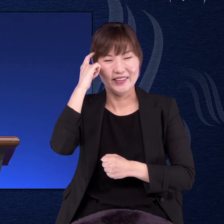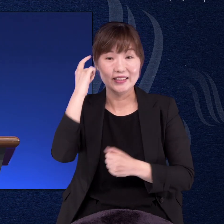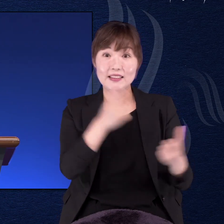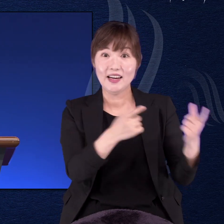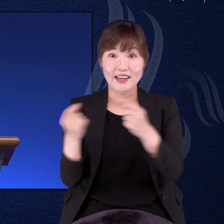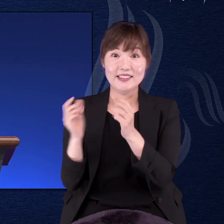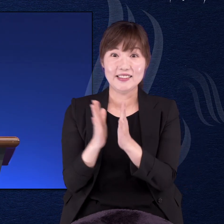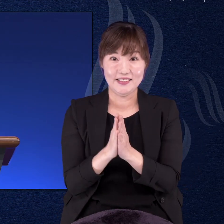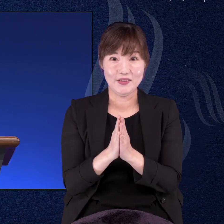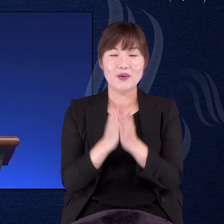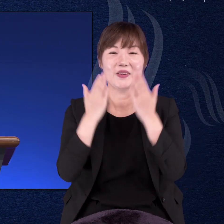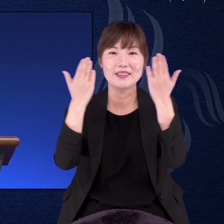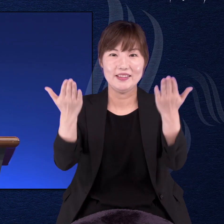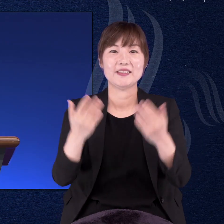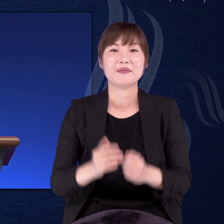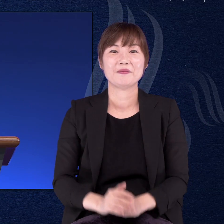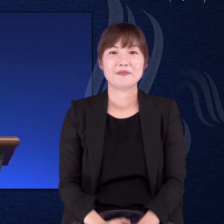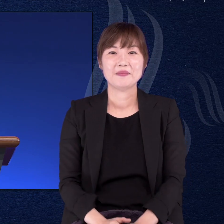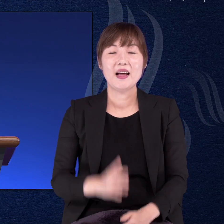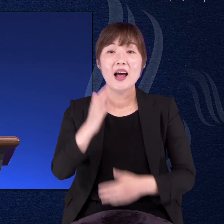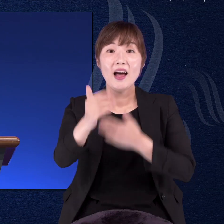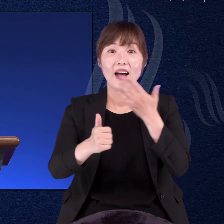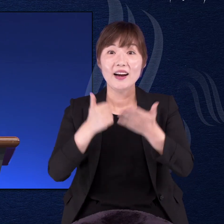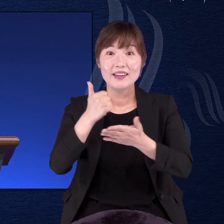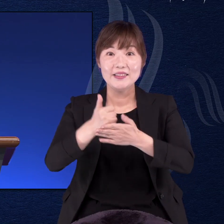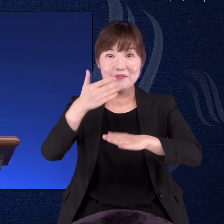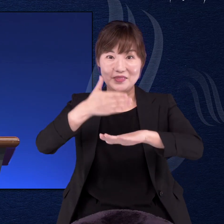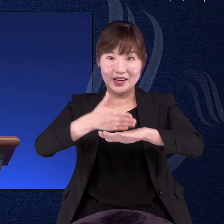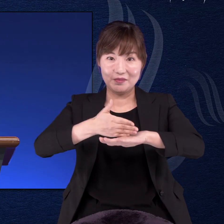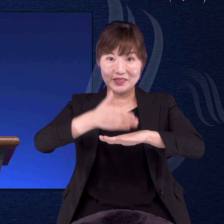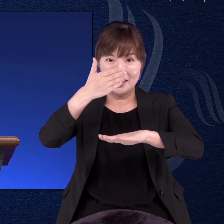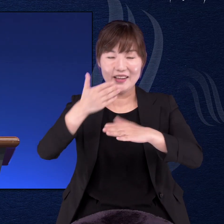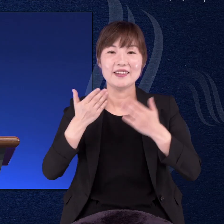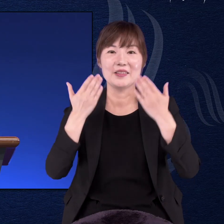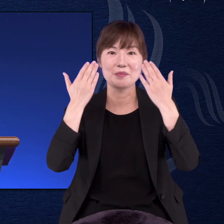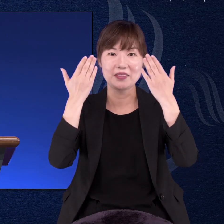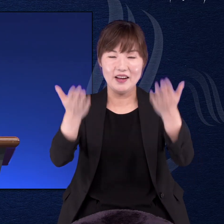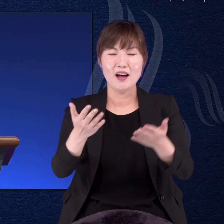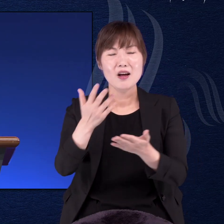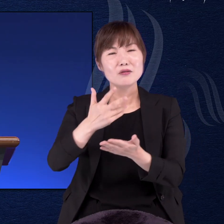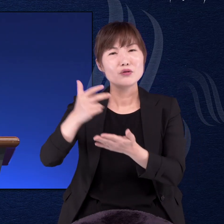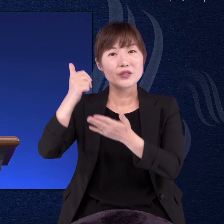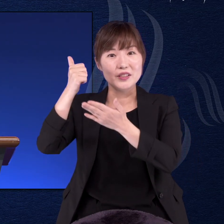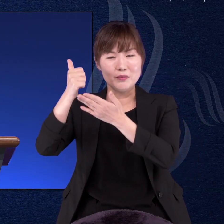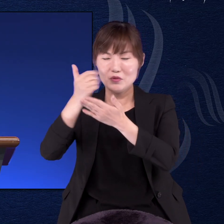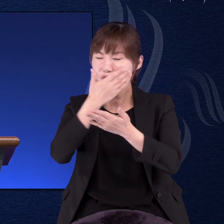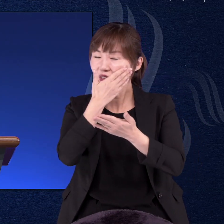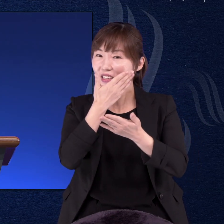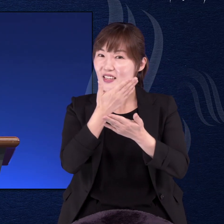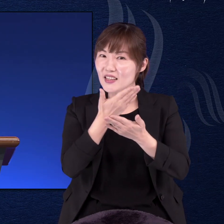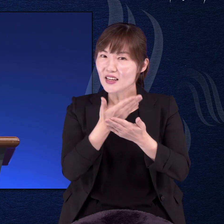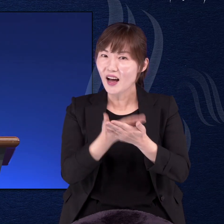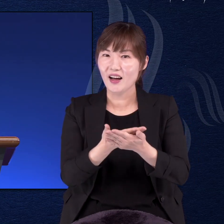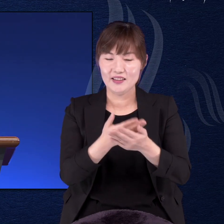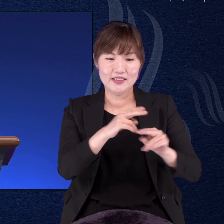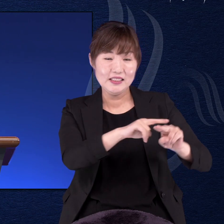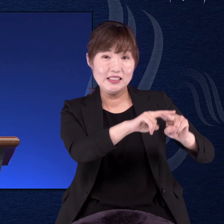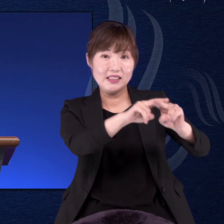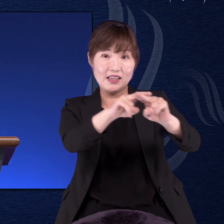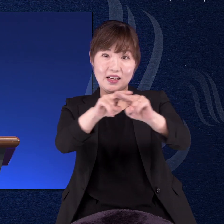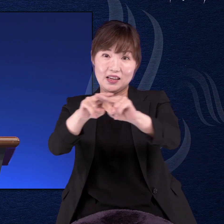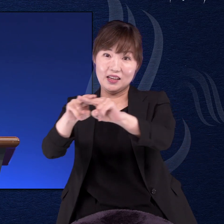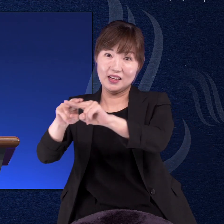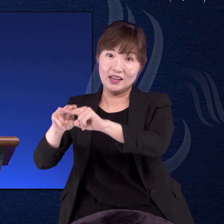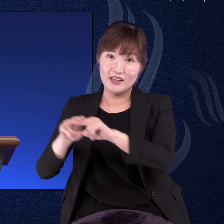시작할게요. 하나님 감사합니다. 주님, 이렇게 귀한 자리에 주님 말도 안 되는 저를